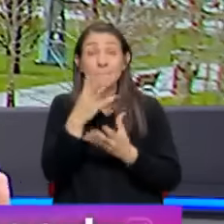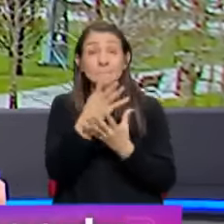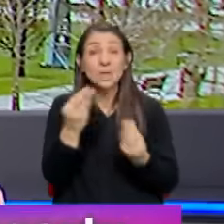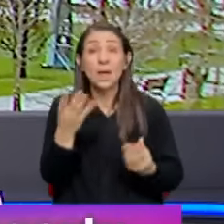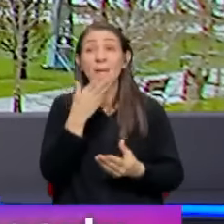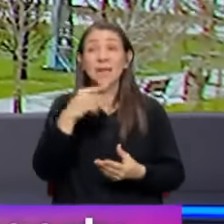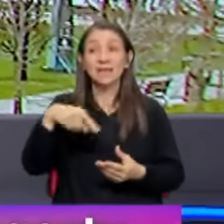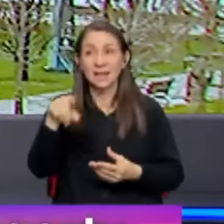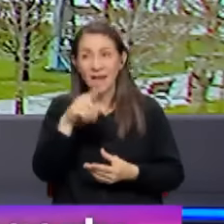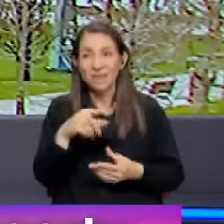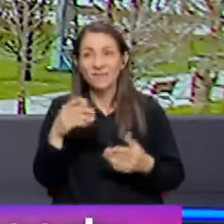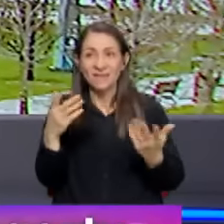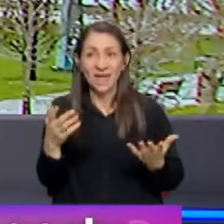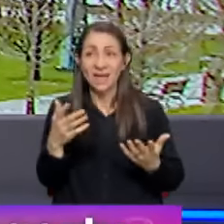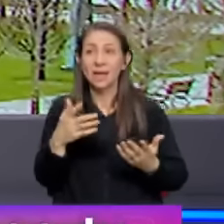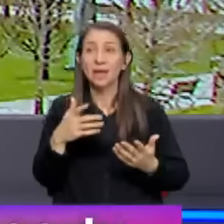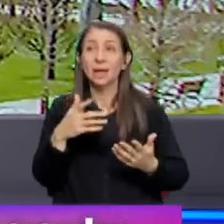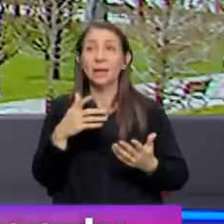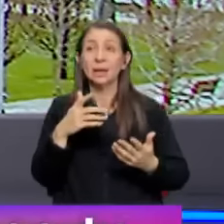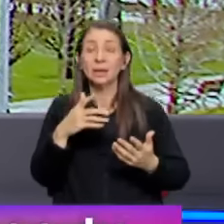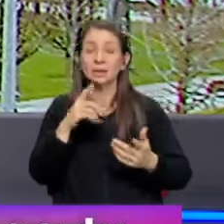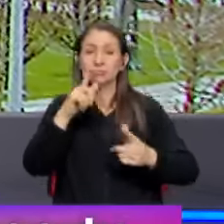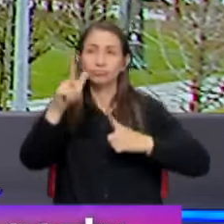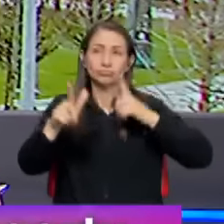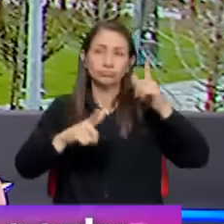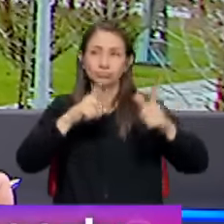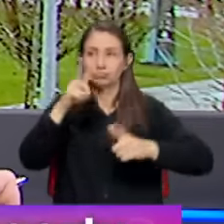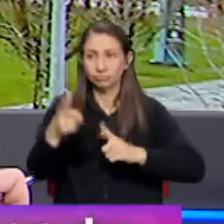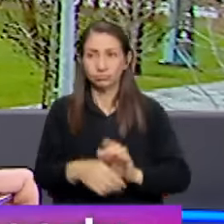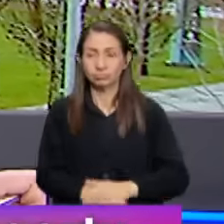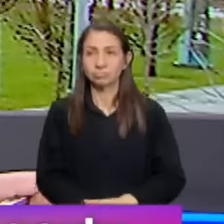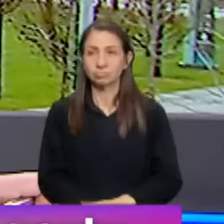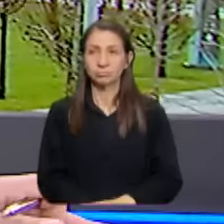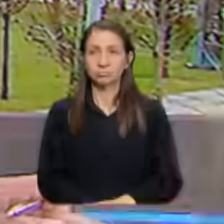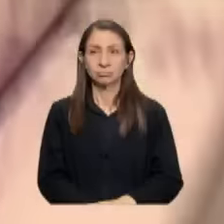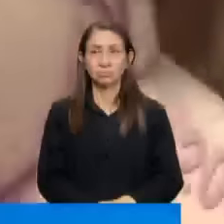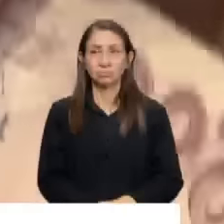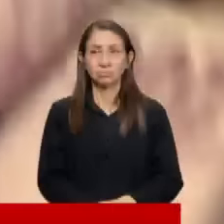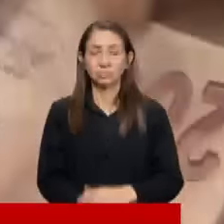milyonlar, emekliler ve yükselttikleri çağrı.